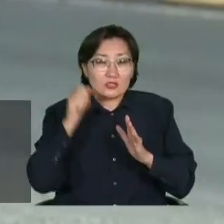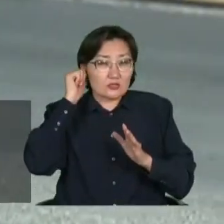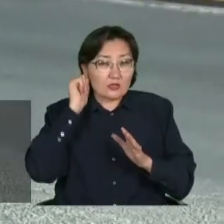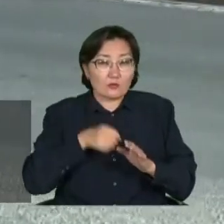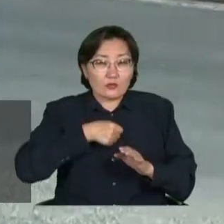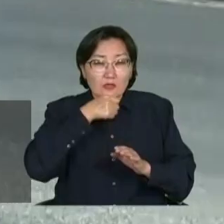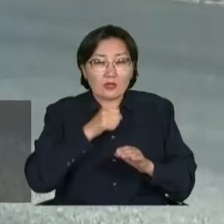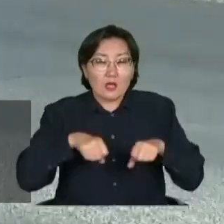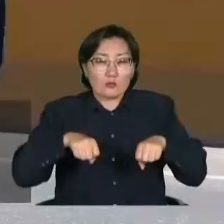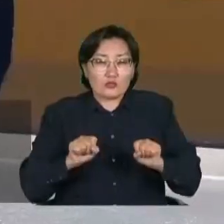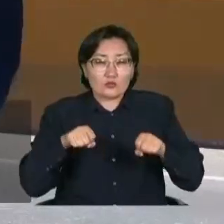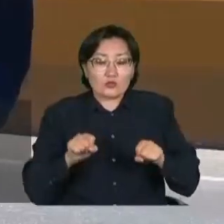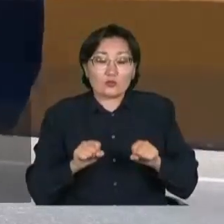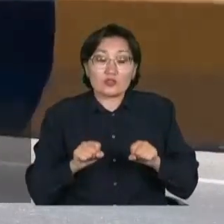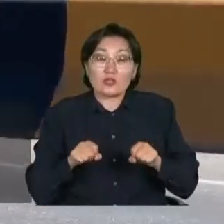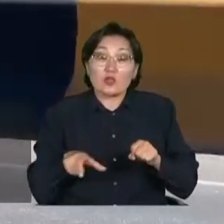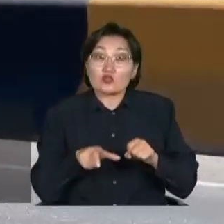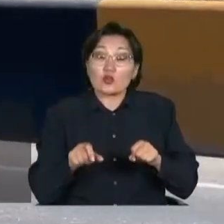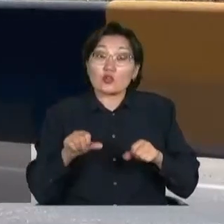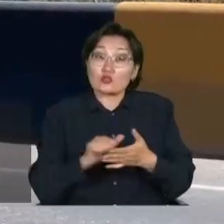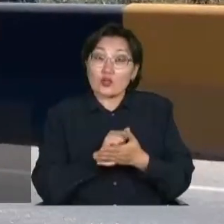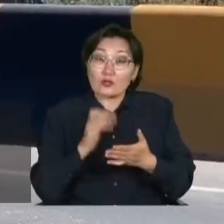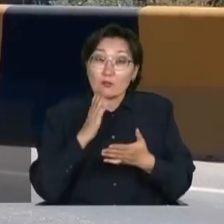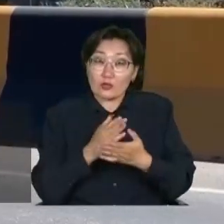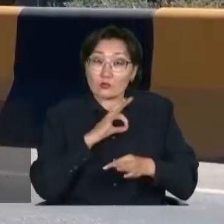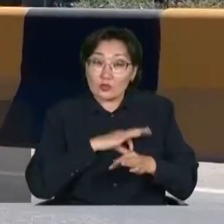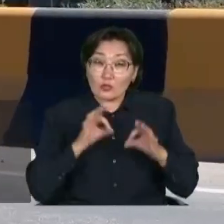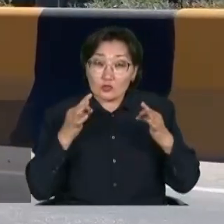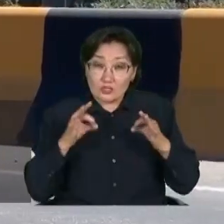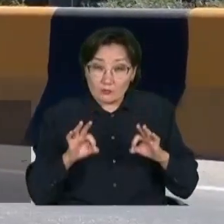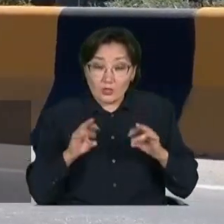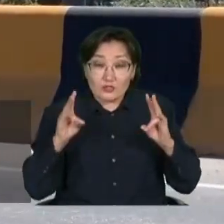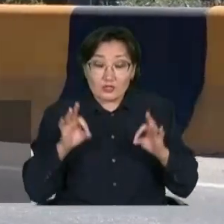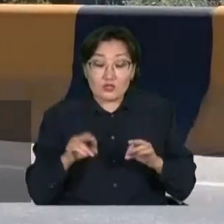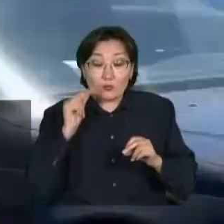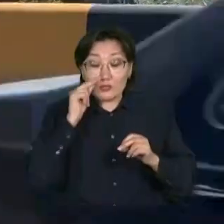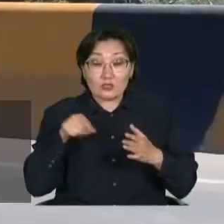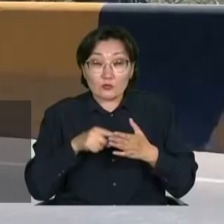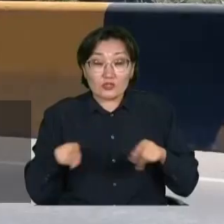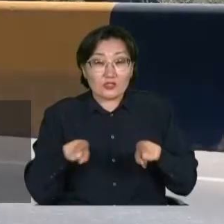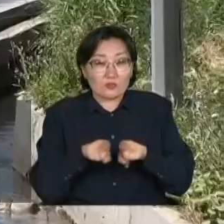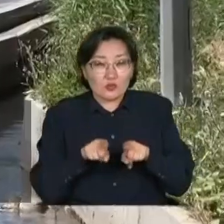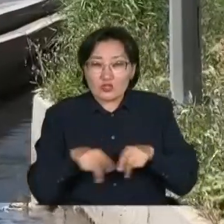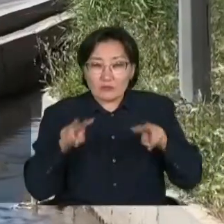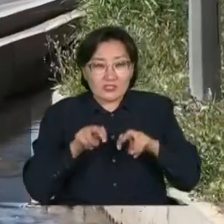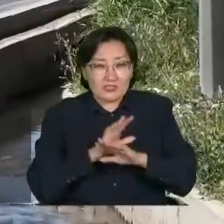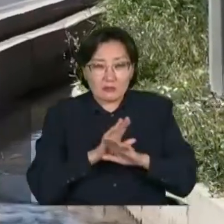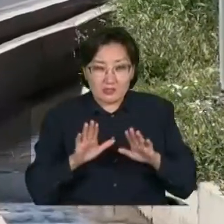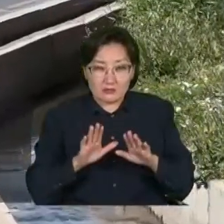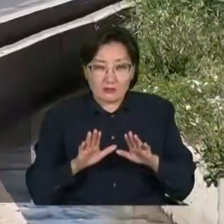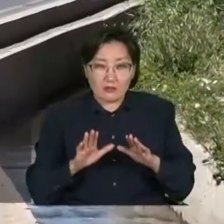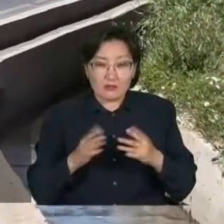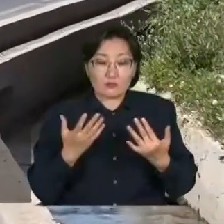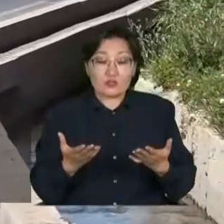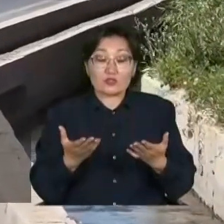ал мотоциклді жол жүру құжаты барлар ғана тізгіндеуге рұқсат. Бірақ Шымкентте оны елеп жатқан ешкім жоқ.